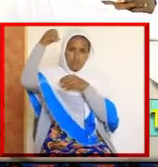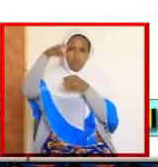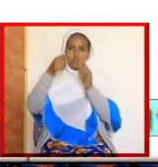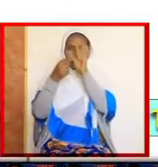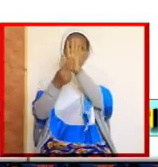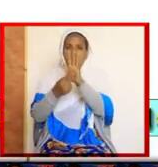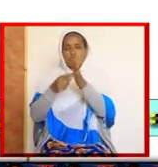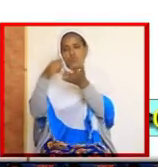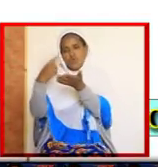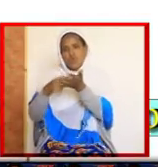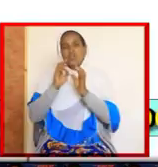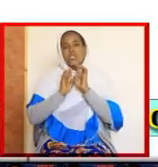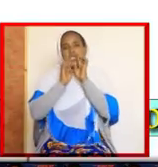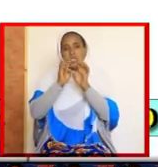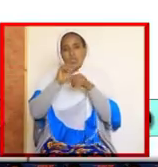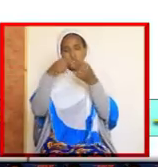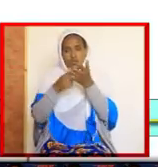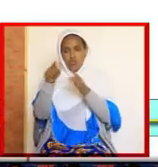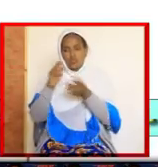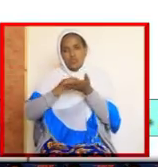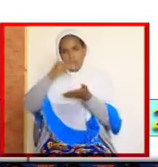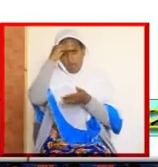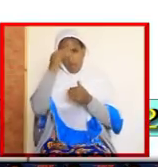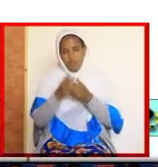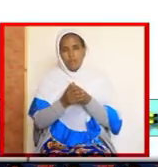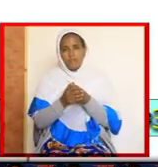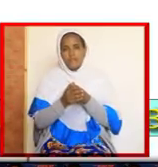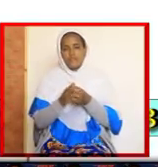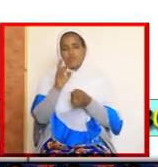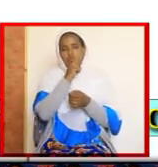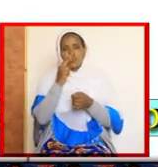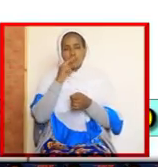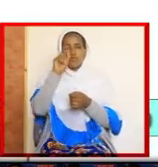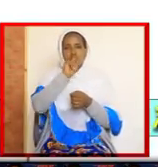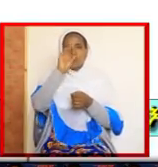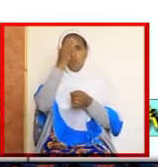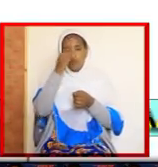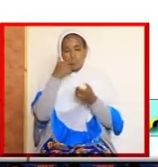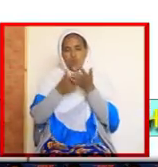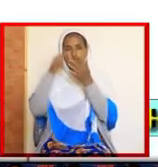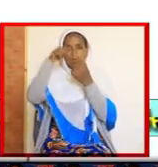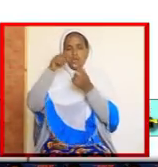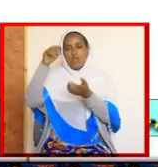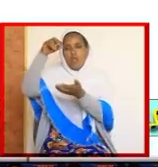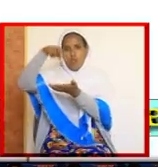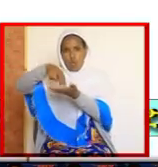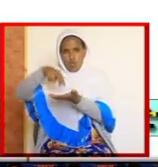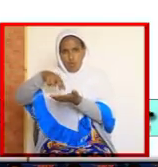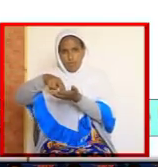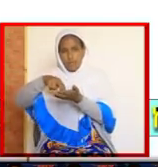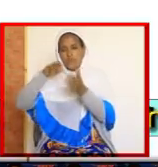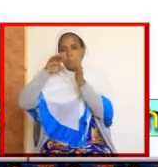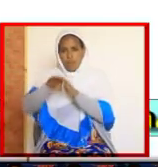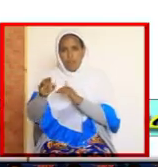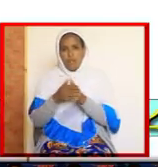የሚያበራለት የሚያሳየው ቅኔ ስለሆነ እሱን ይማራል። ጾመ ድጓን ተምሮ ወደ አቋቋም ቅኔዋን